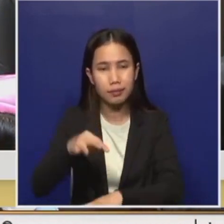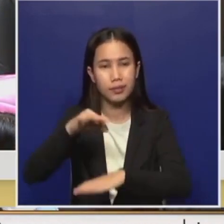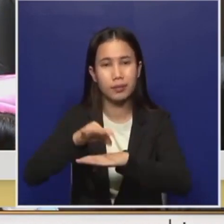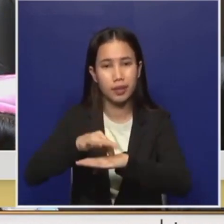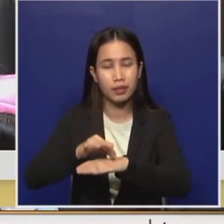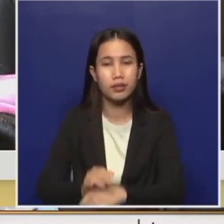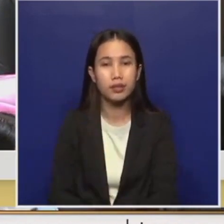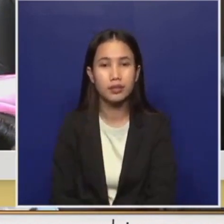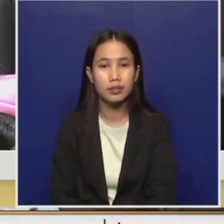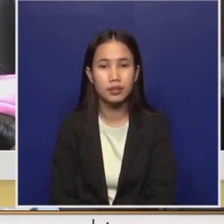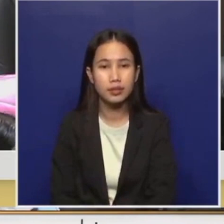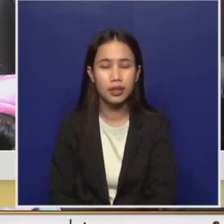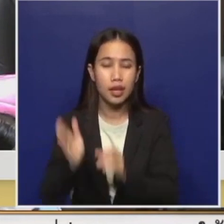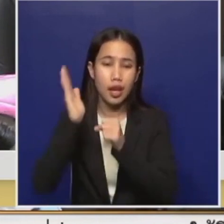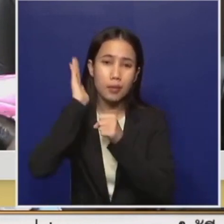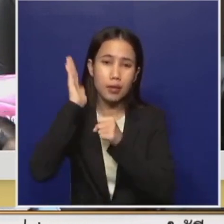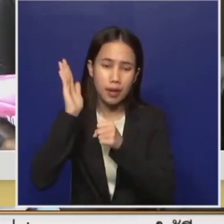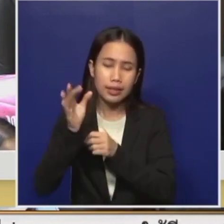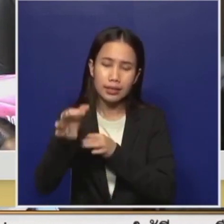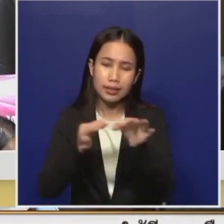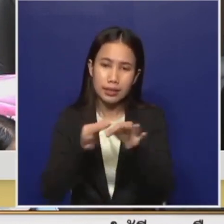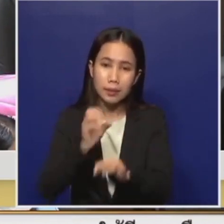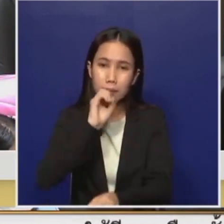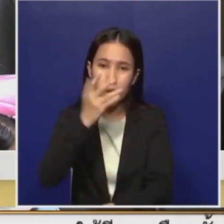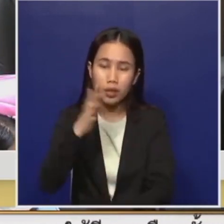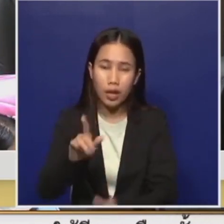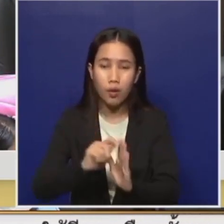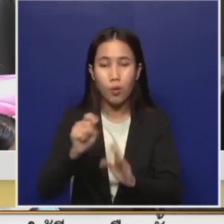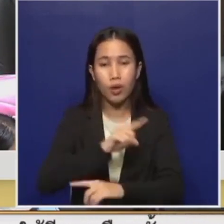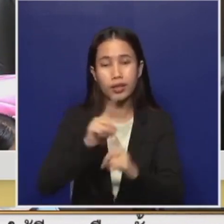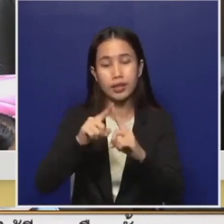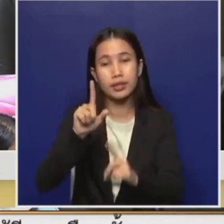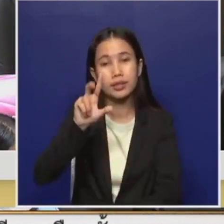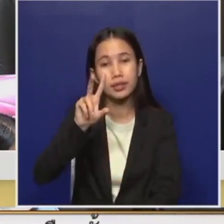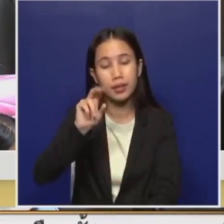ผู้อภิภายชยท่เห็จัด ออกวนที่ 30 ดำลงตำแหน่ง